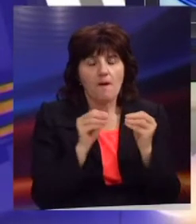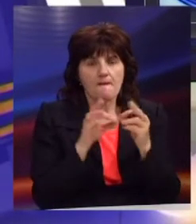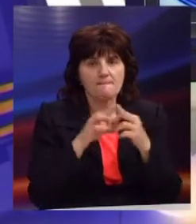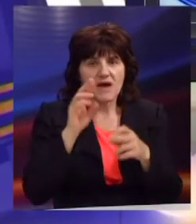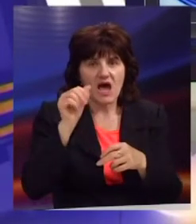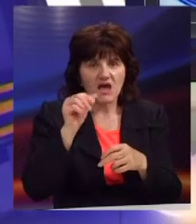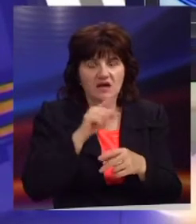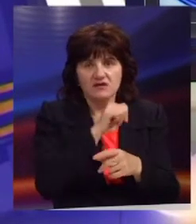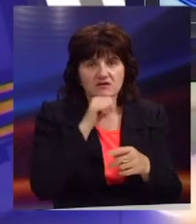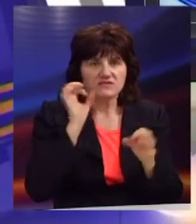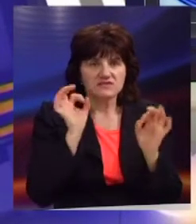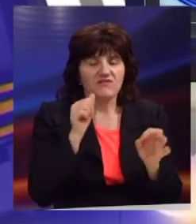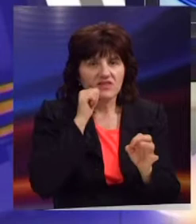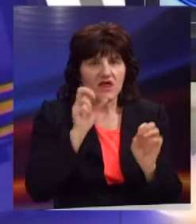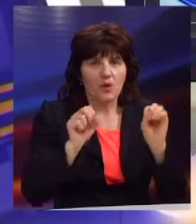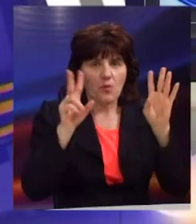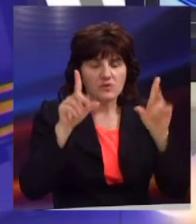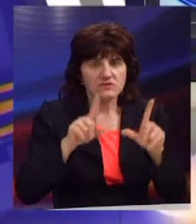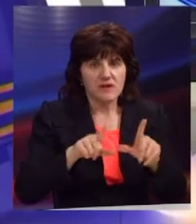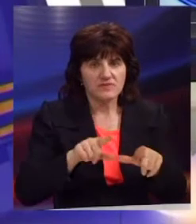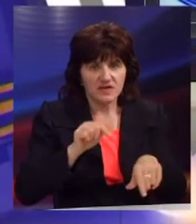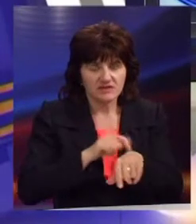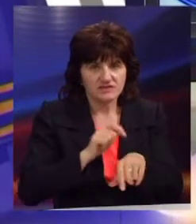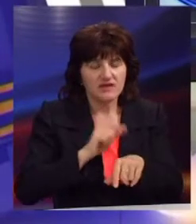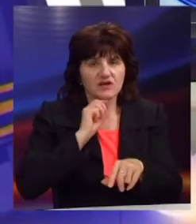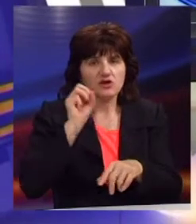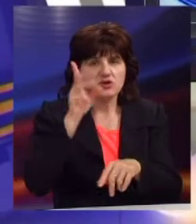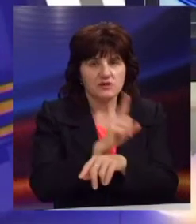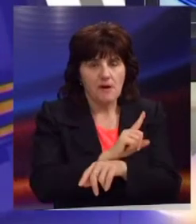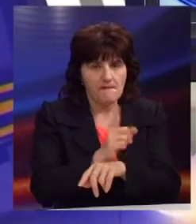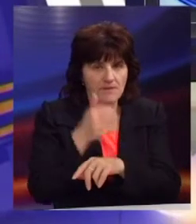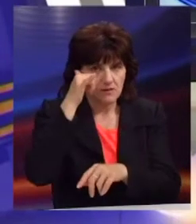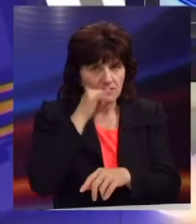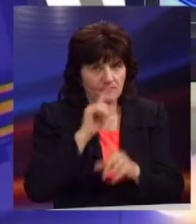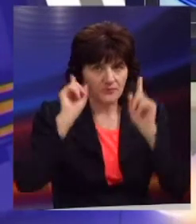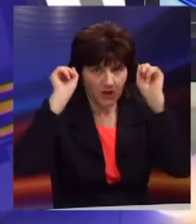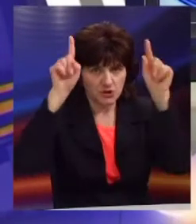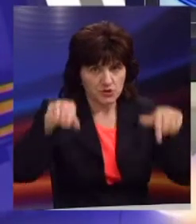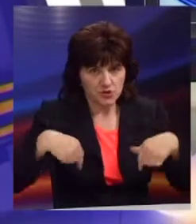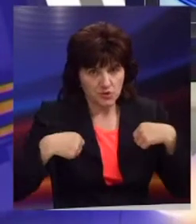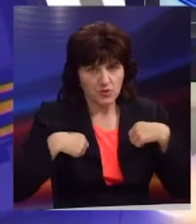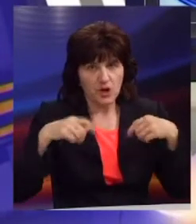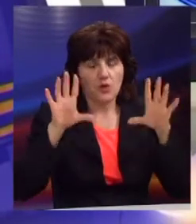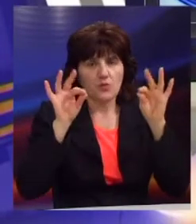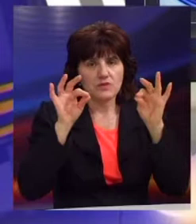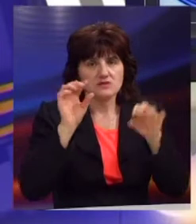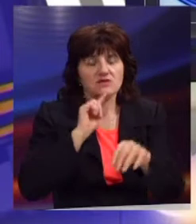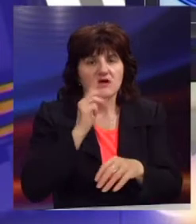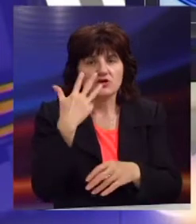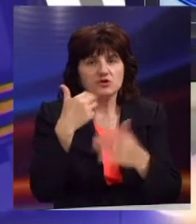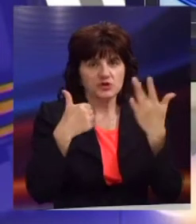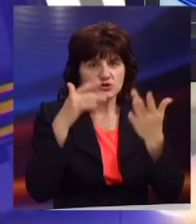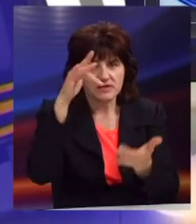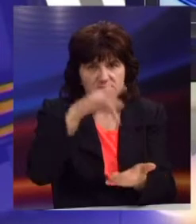Bara. Svakoga dana voz kreće u 18.14. Subotica, a predviđeno vreme za dolazak u Bar je sutradan u 10.46.